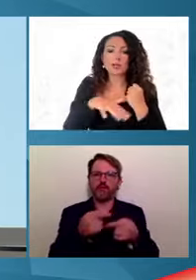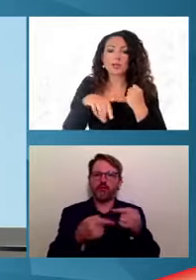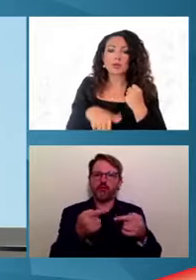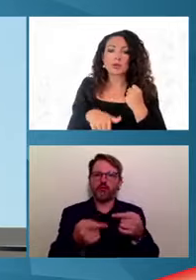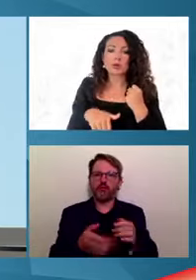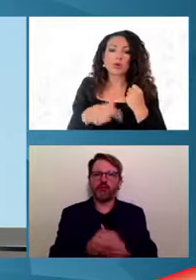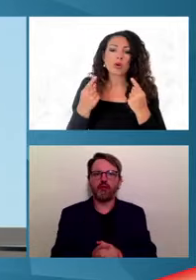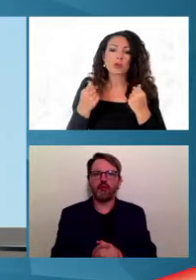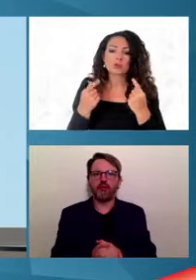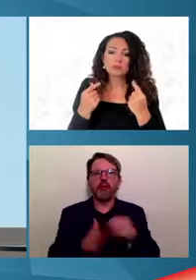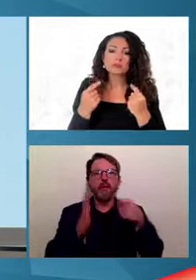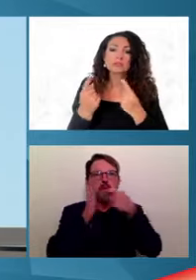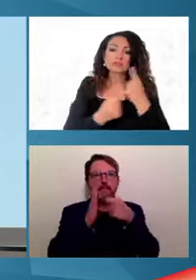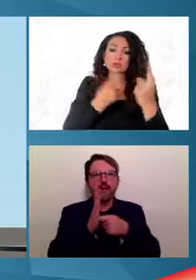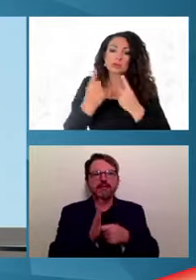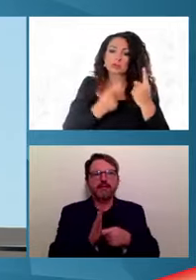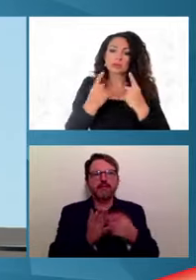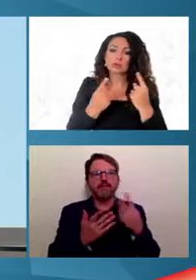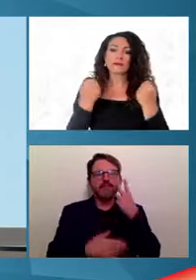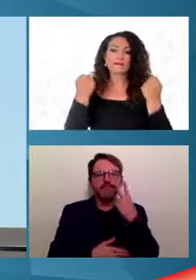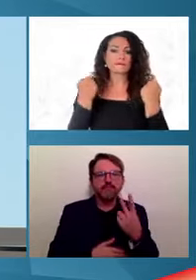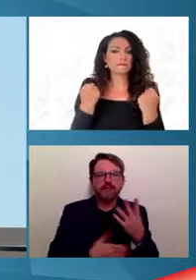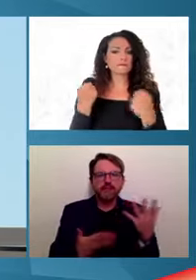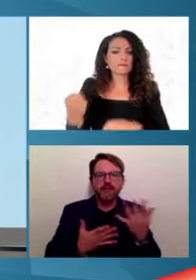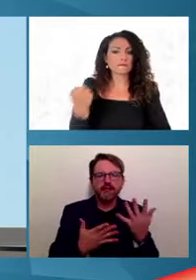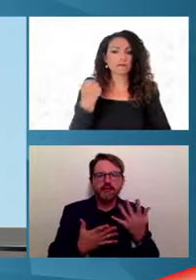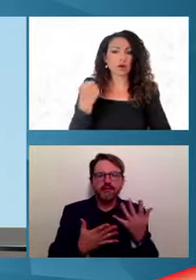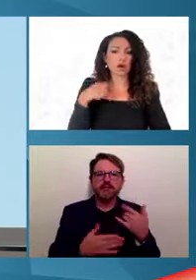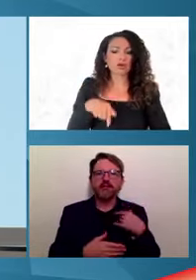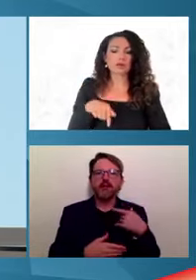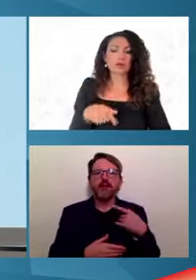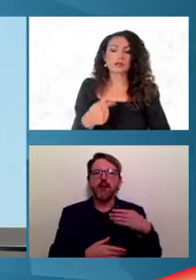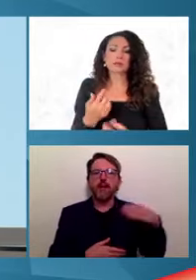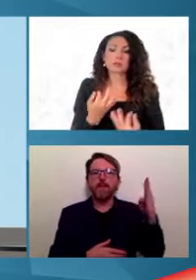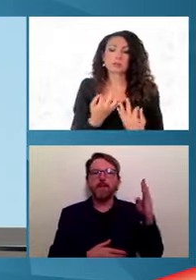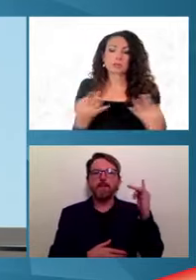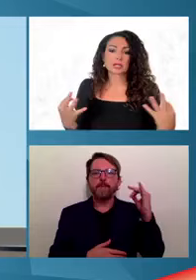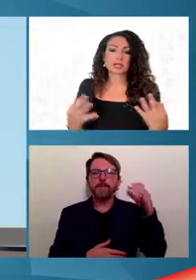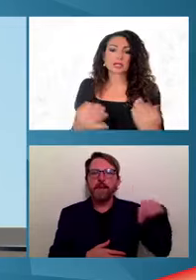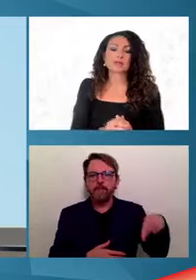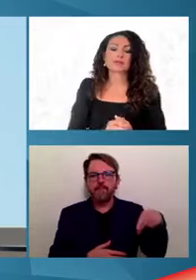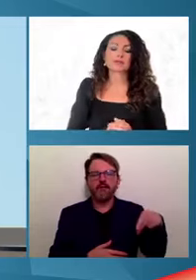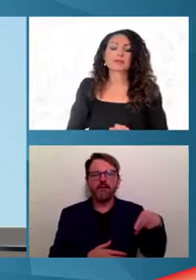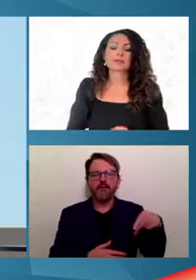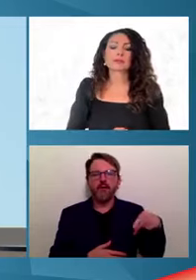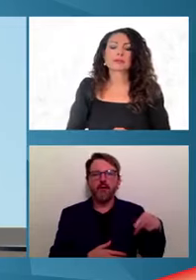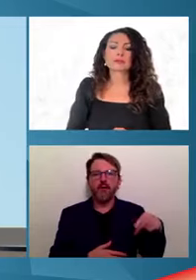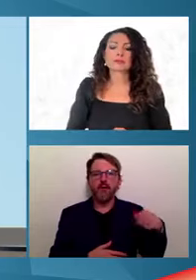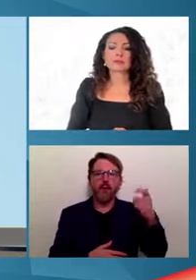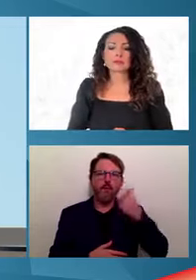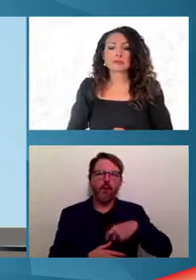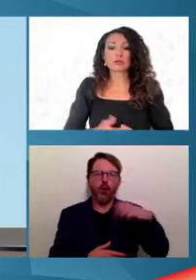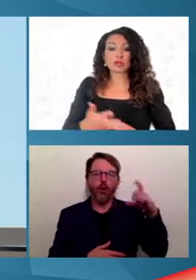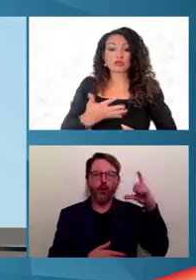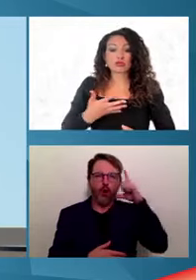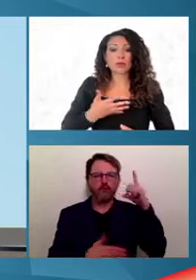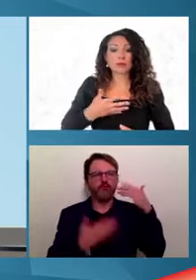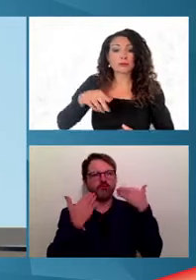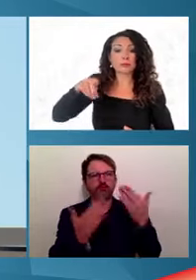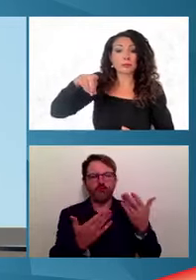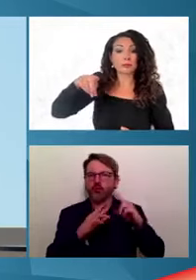Die Maßeinheit dafür ist meistens das Bruttoinlandsprodukt pro Kopf. So macht man es auf der ganzen Welt. Da wissen